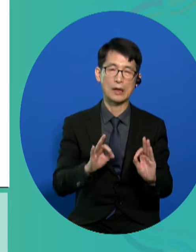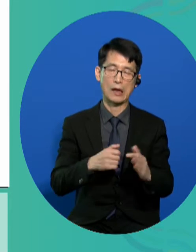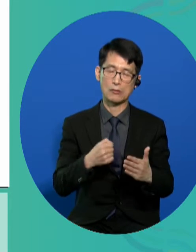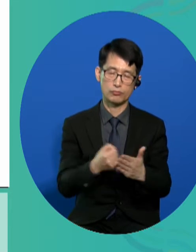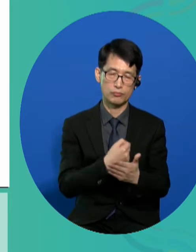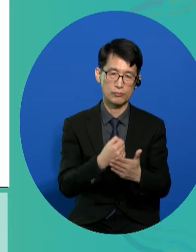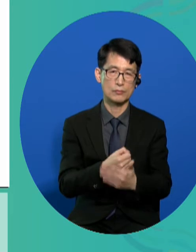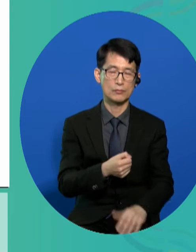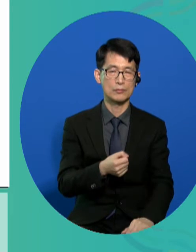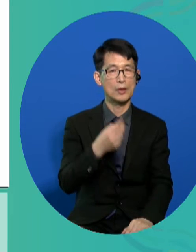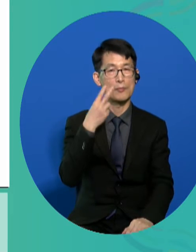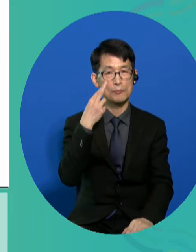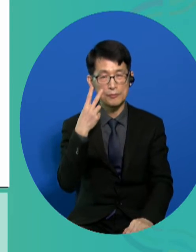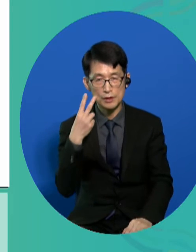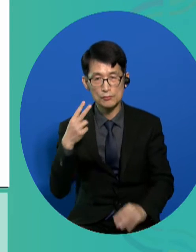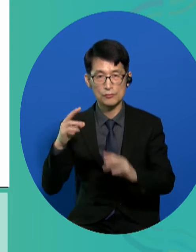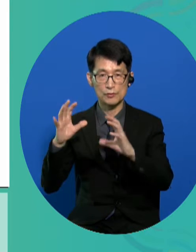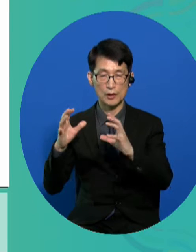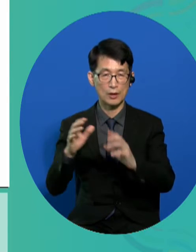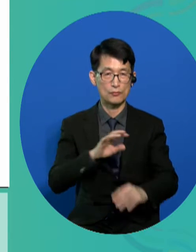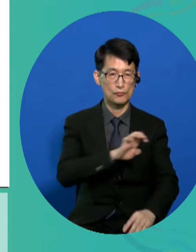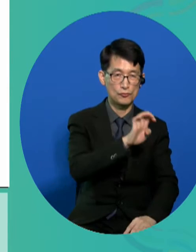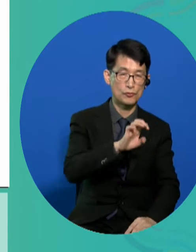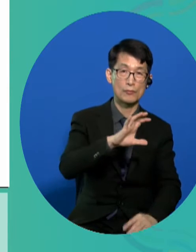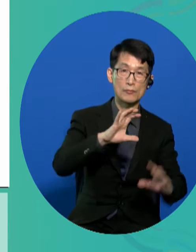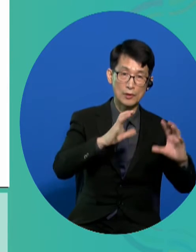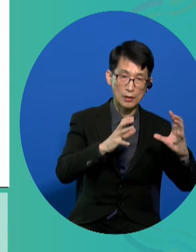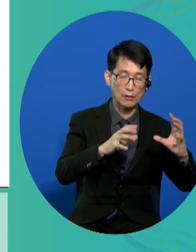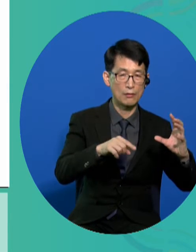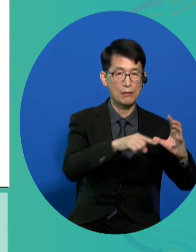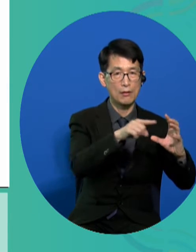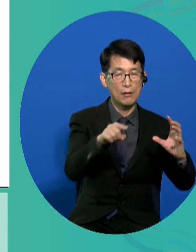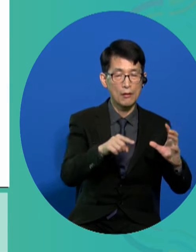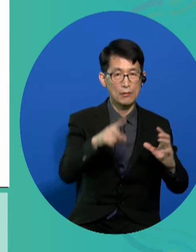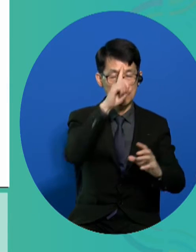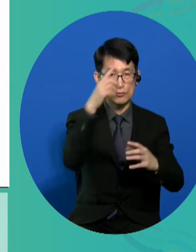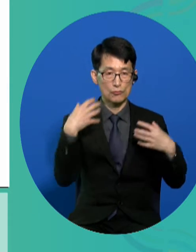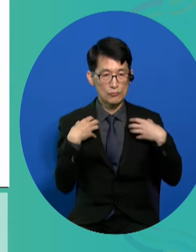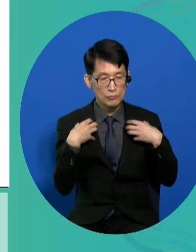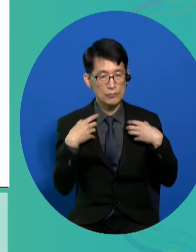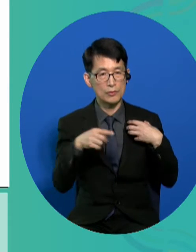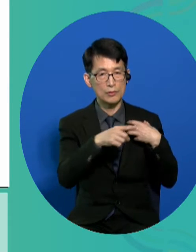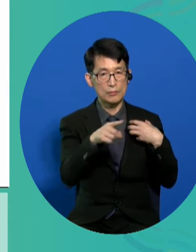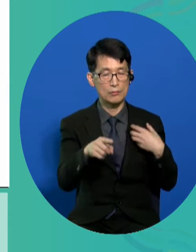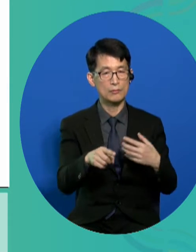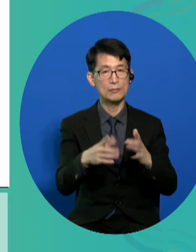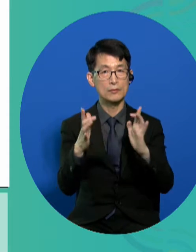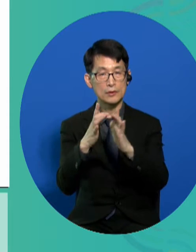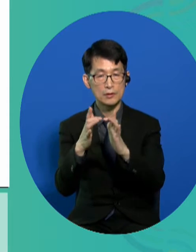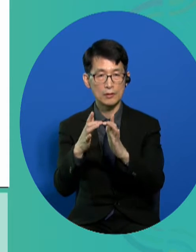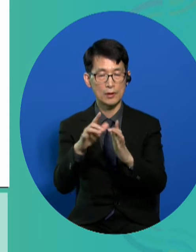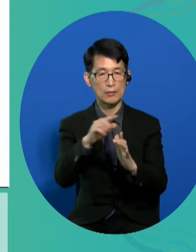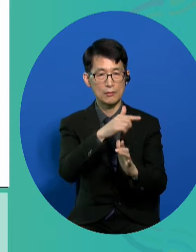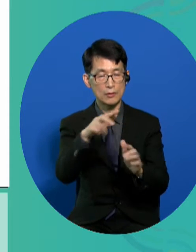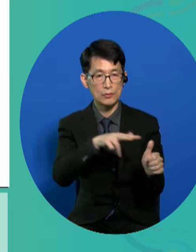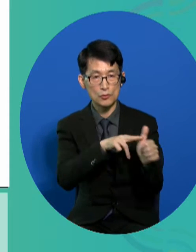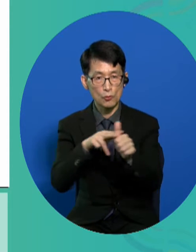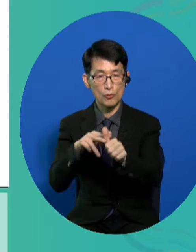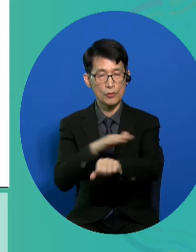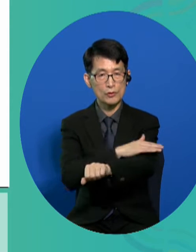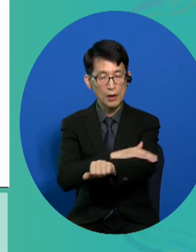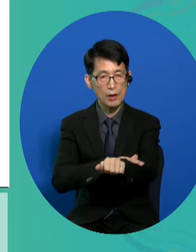미국과 유럽에서의 수십 년간의 경험을 통해서 알 수 있듯이 정부가 접근 가능한 기술만 구매할 때, 즉 입찰을 필수 요건으로